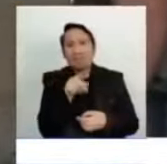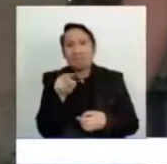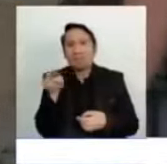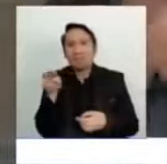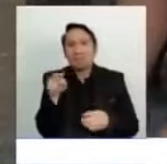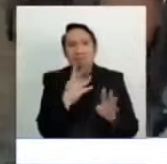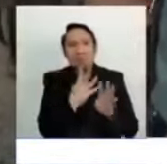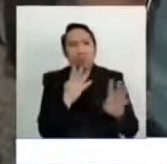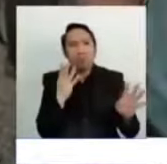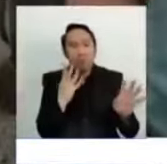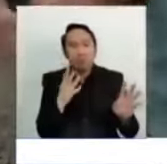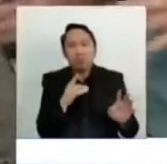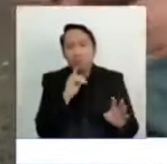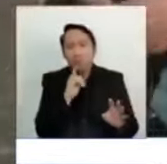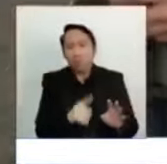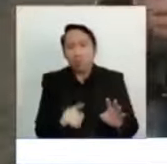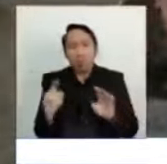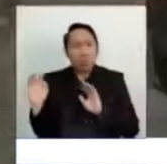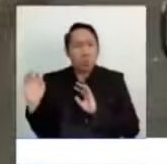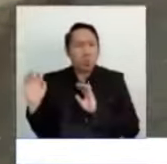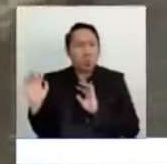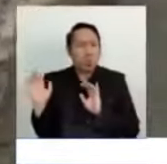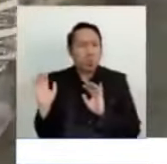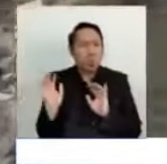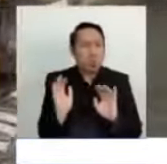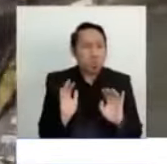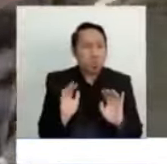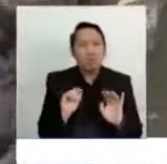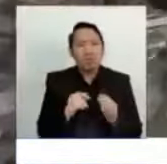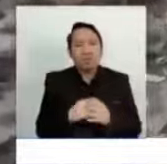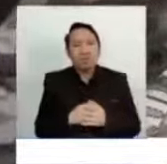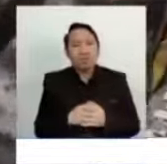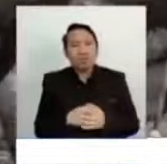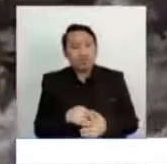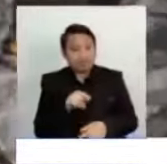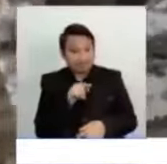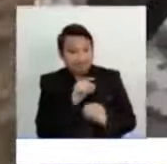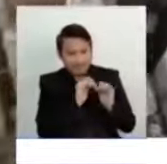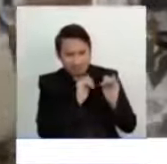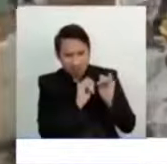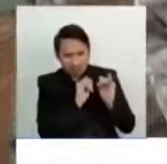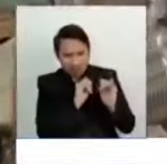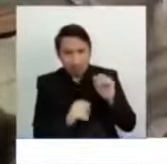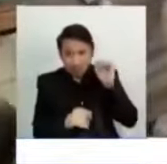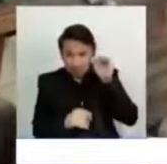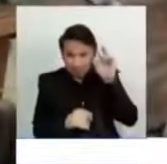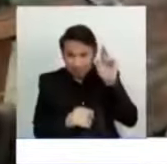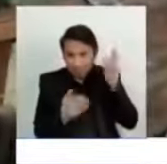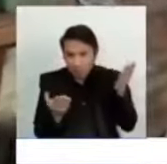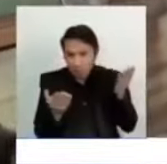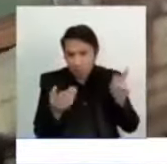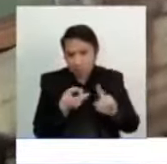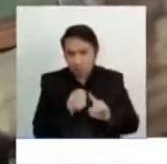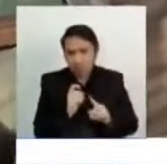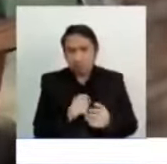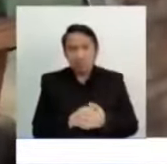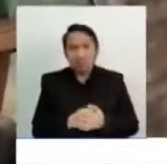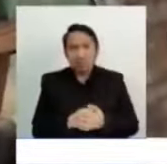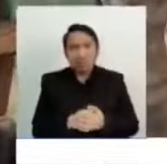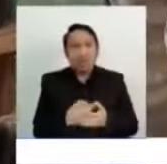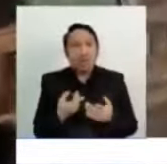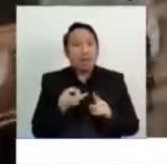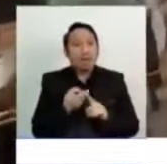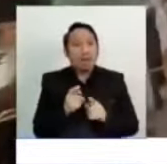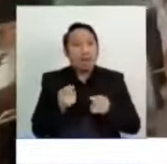ang kanilang parisan dito. At eto nga, sir, tatanungin lang natin, ha. Sir, taga saan po kayong lugar? Taytay Rizal po. Taytay Rizal. Si